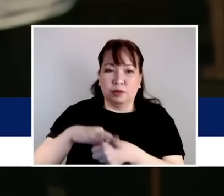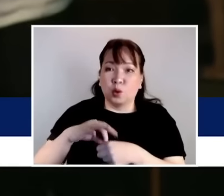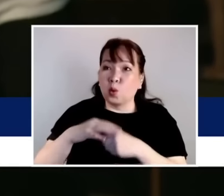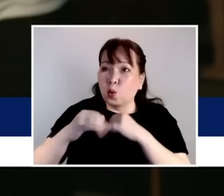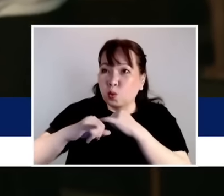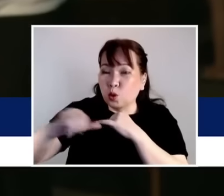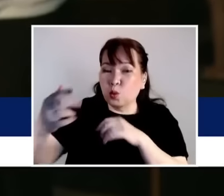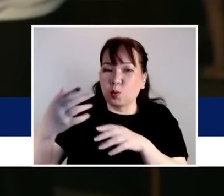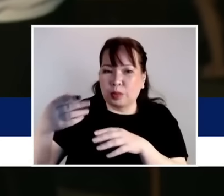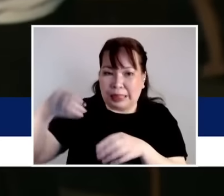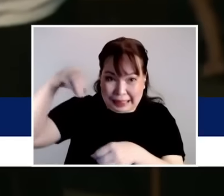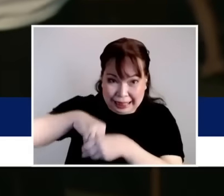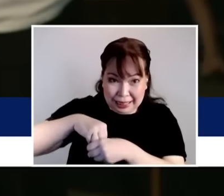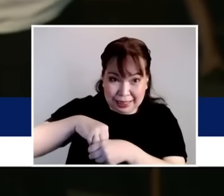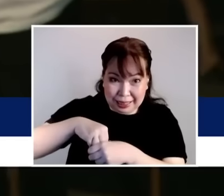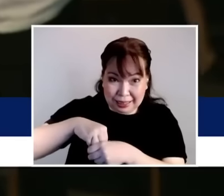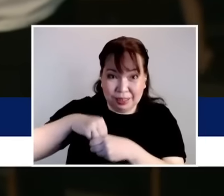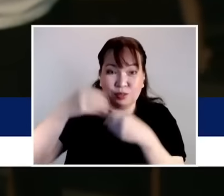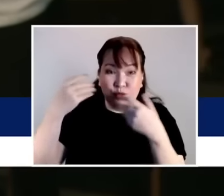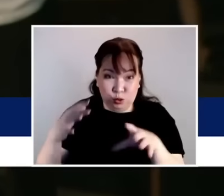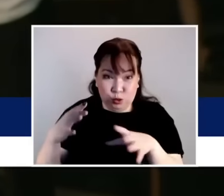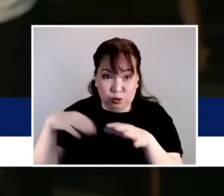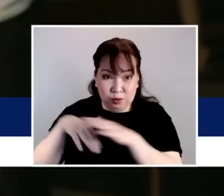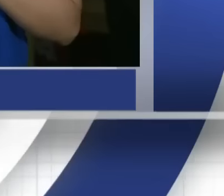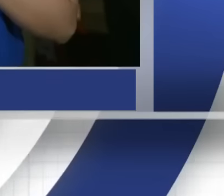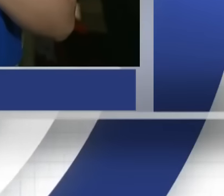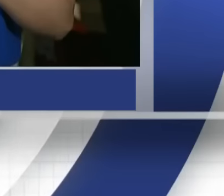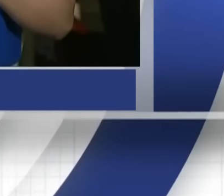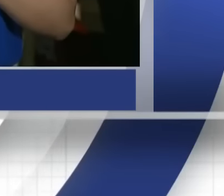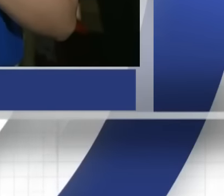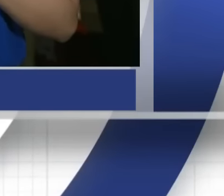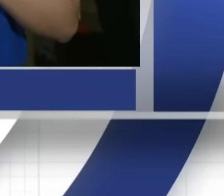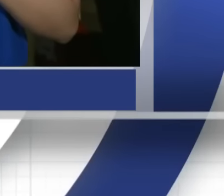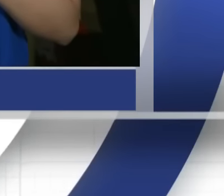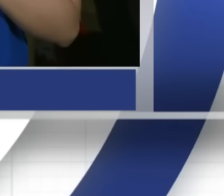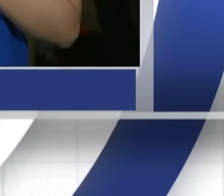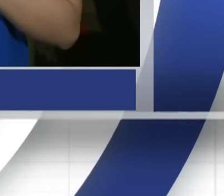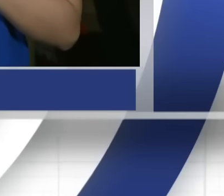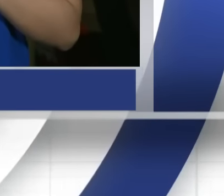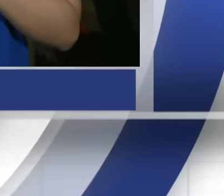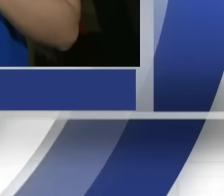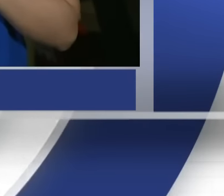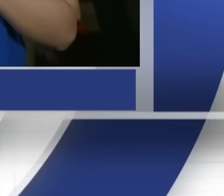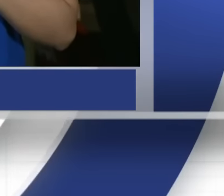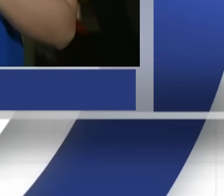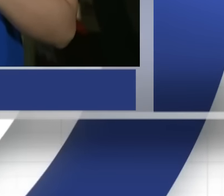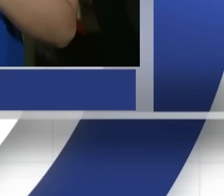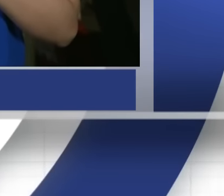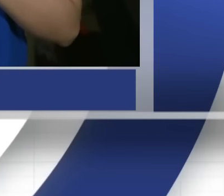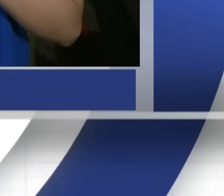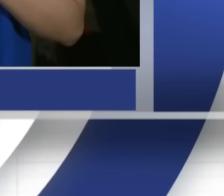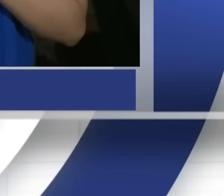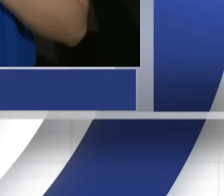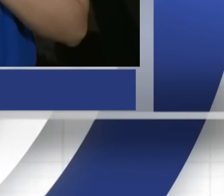sa loob ng polling precinct. Henry? Bianca, may mga bumoboto pa hanggang sa kasalukuyan.